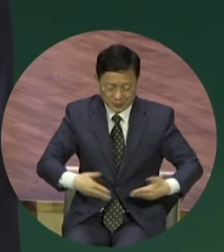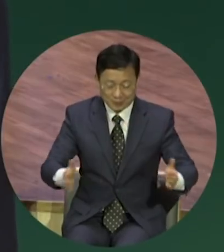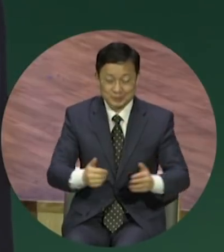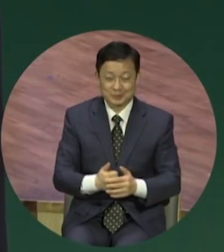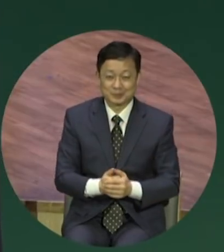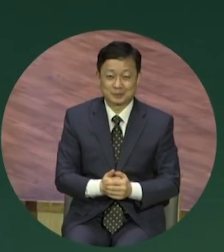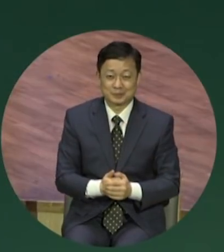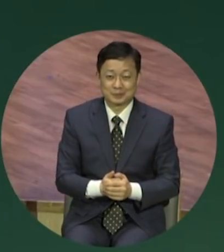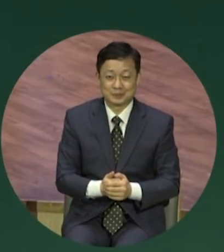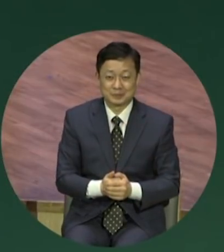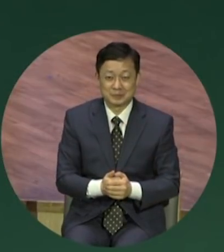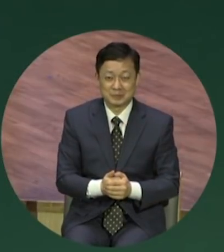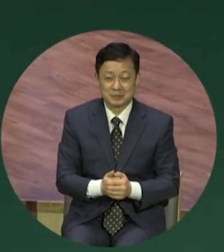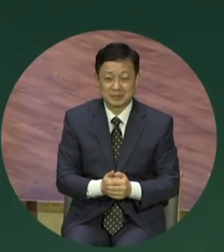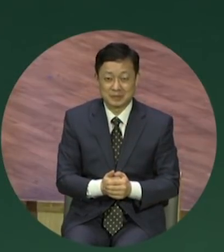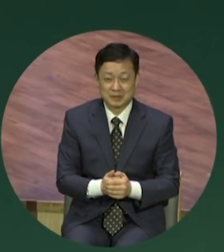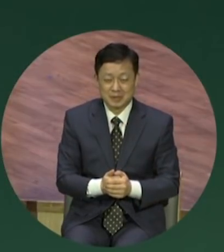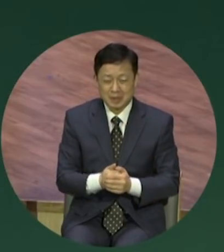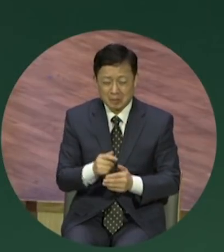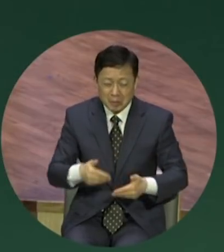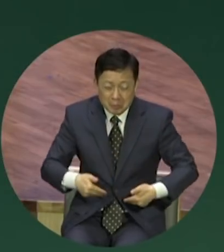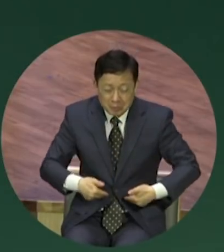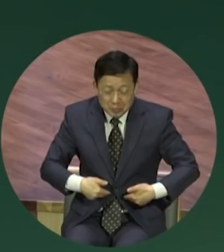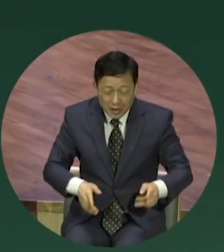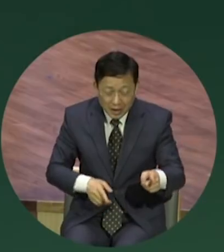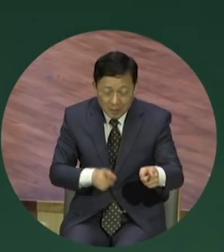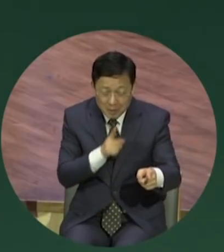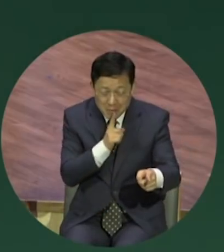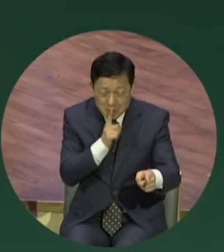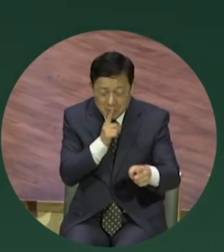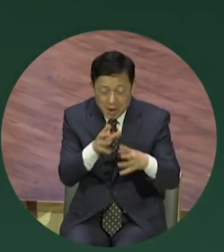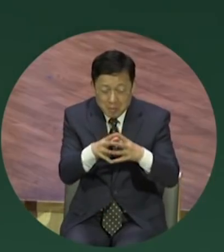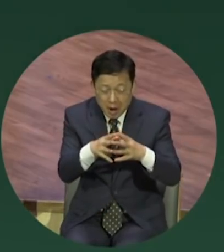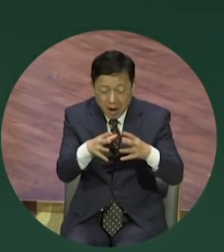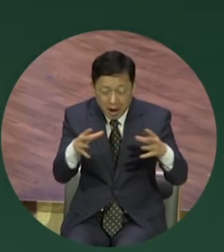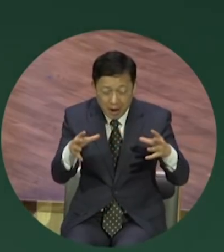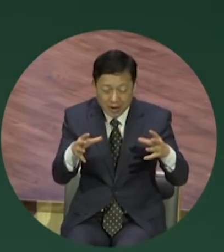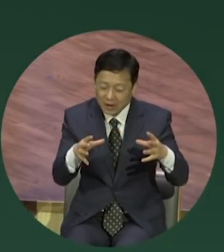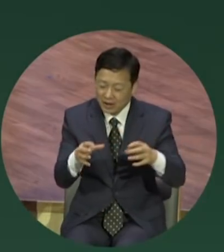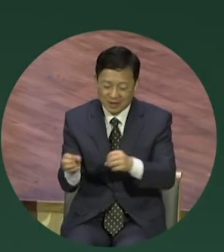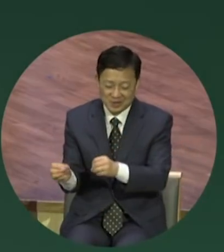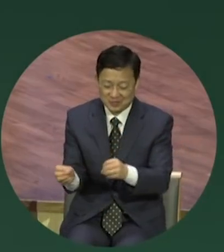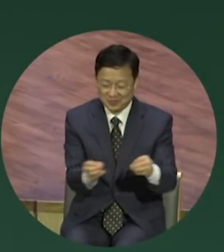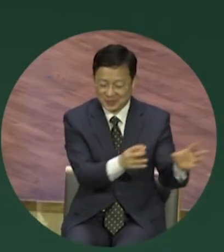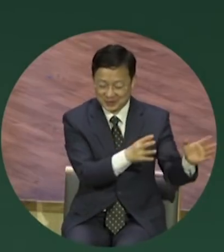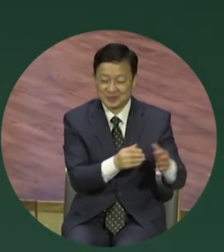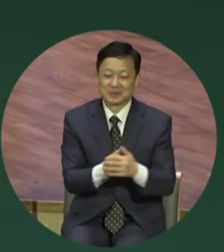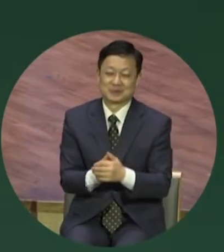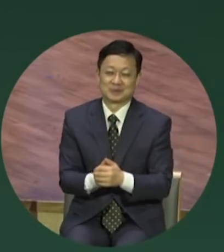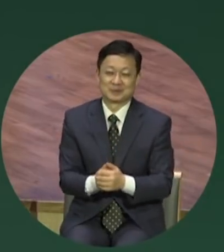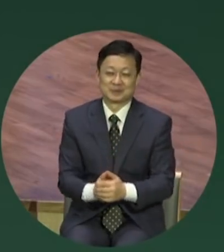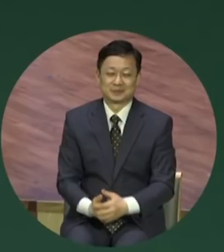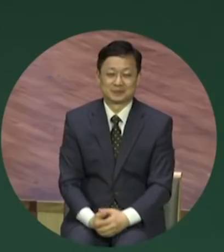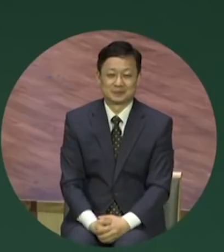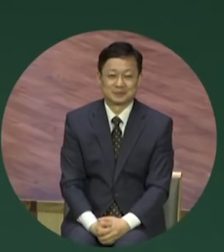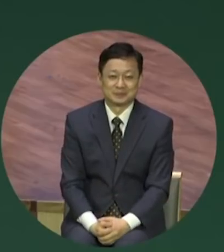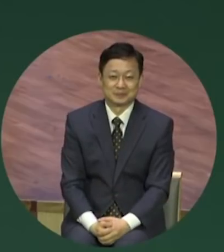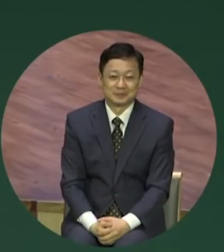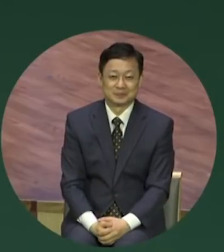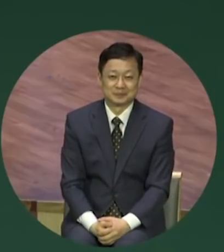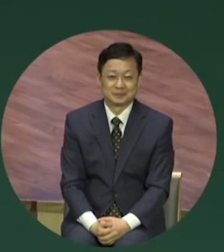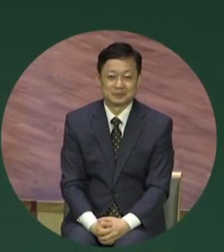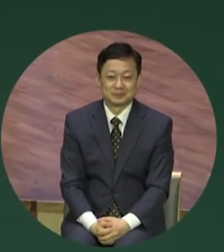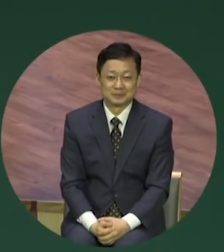신앙생활 제일 잘하는 거 쓸데없는 말 안 듣는 겁니다. Are unneeded. The best way for you to live your walk of faith is for you to not to hear and heed those useless words. 나는